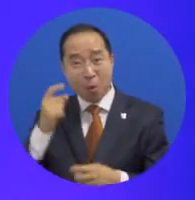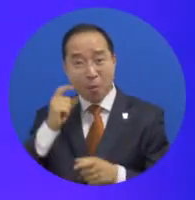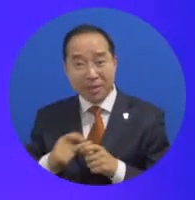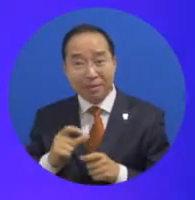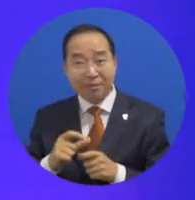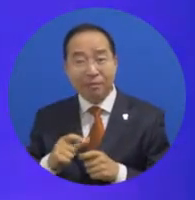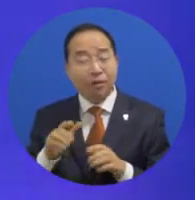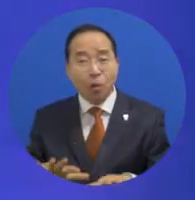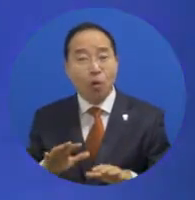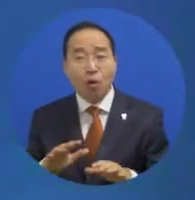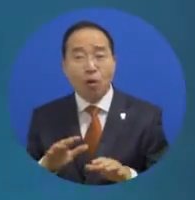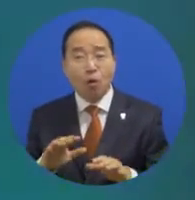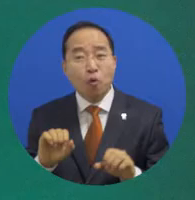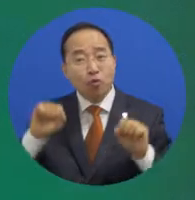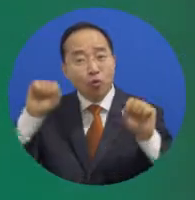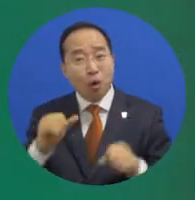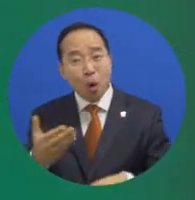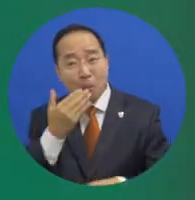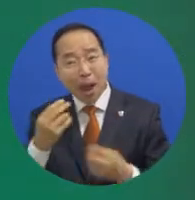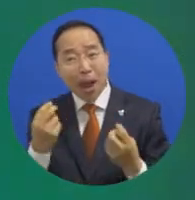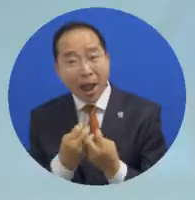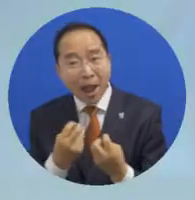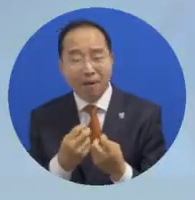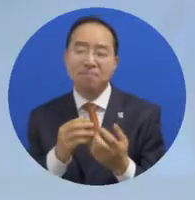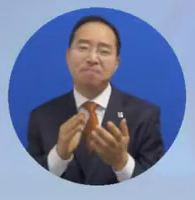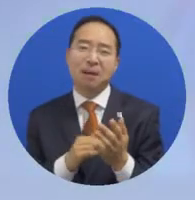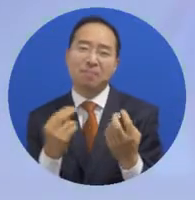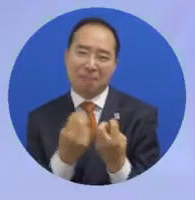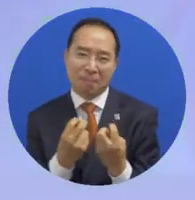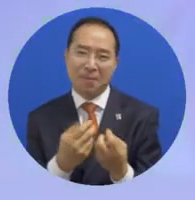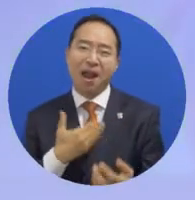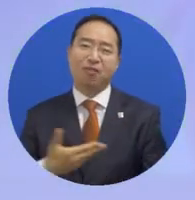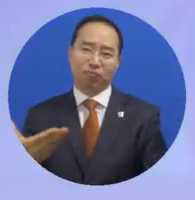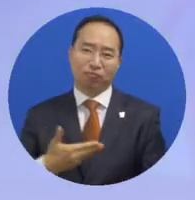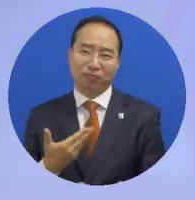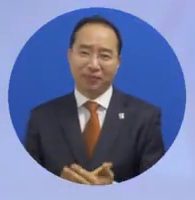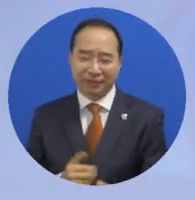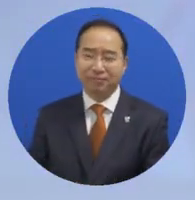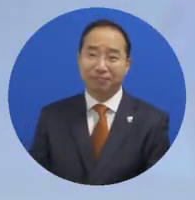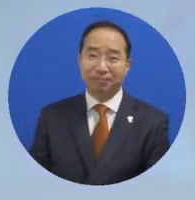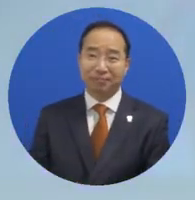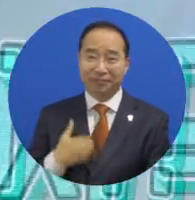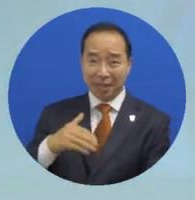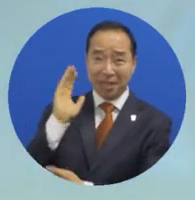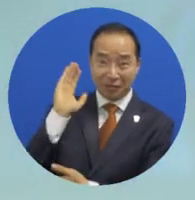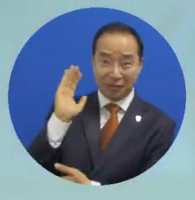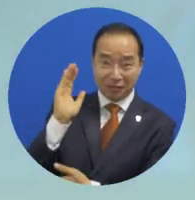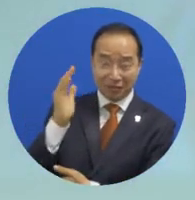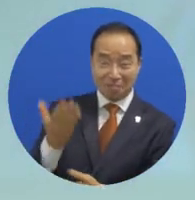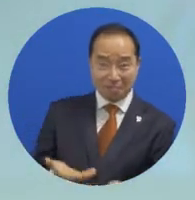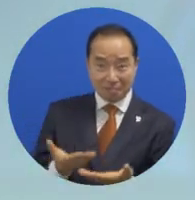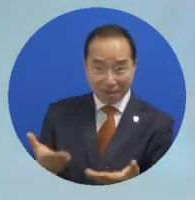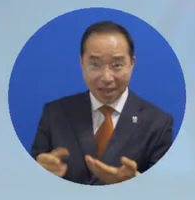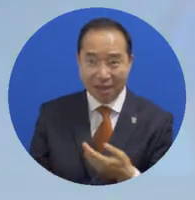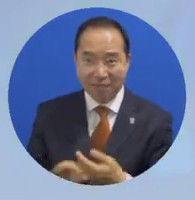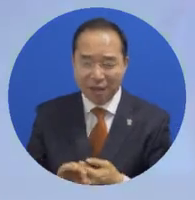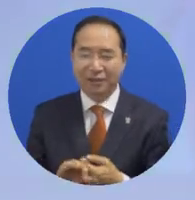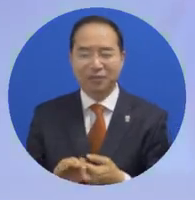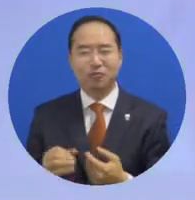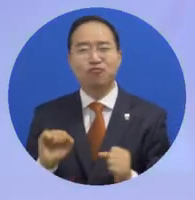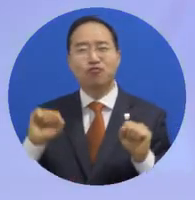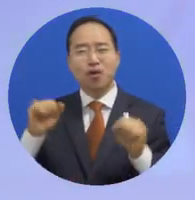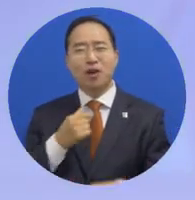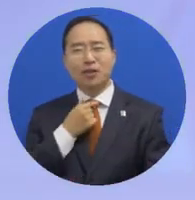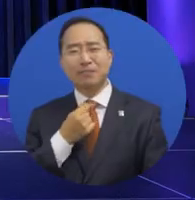일어나서 운동을 할 수 있을지 그 비법 좀 부탁드립니다. 네, 아마도 제 얘기를 듣고 나시면요 엉덩이가 들썩들썩 하실 것 같아요.